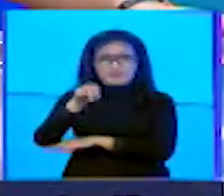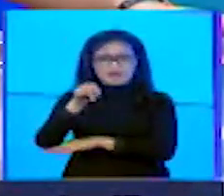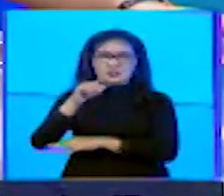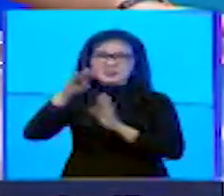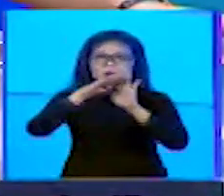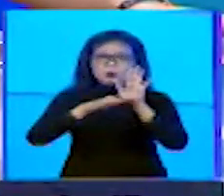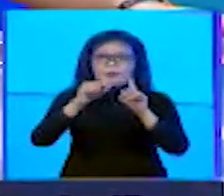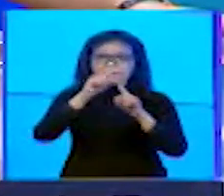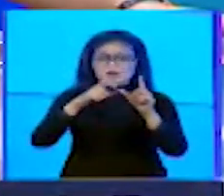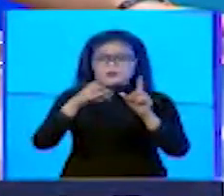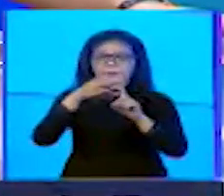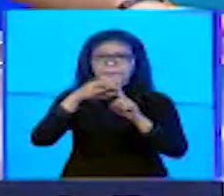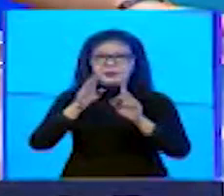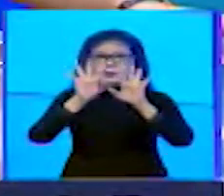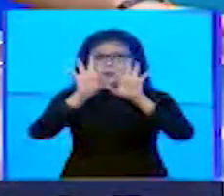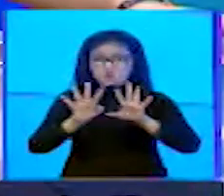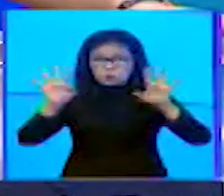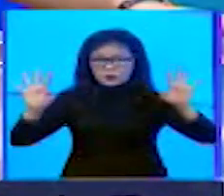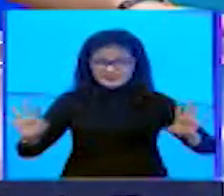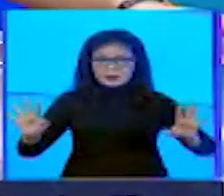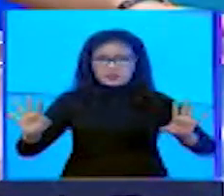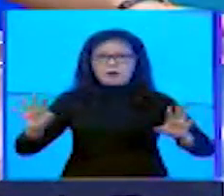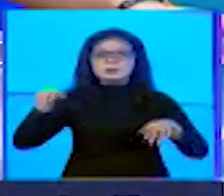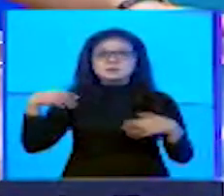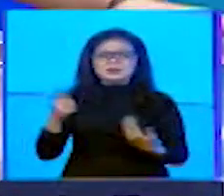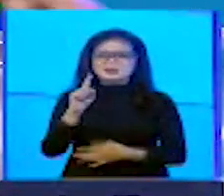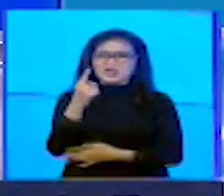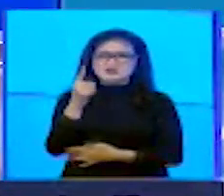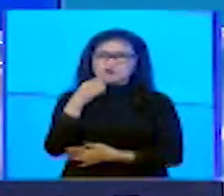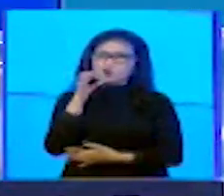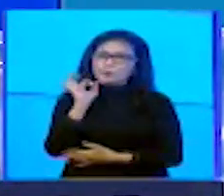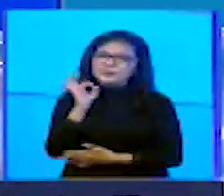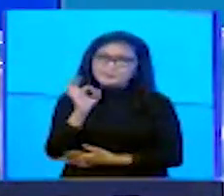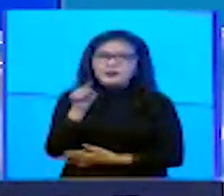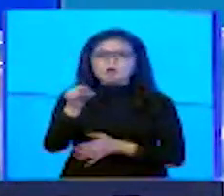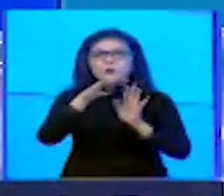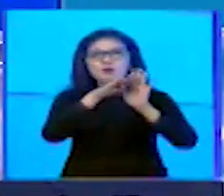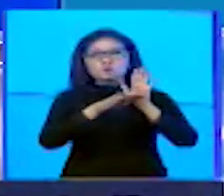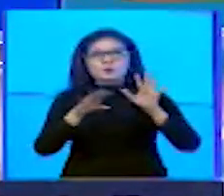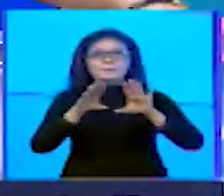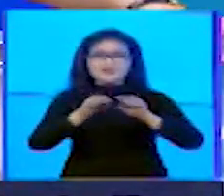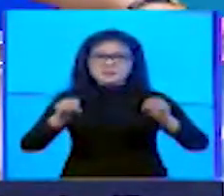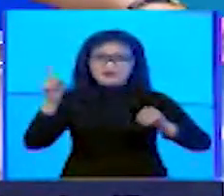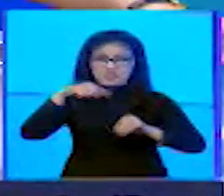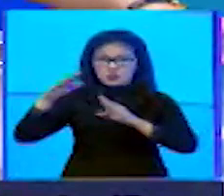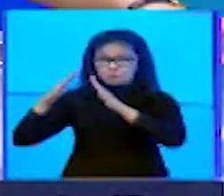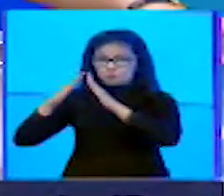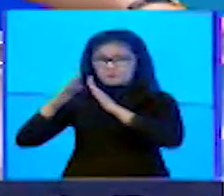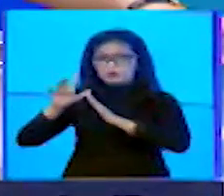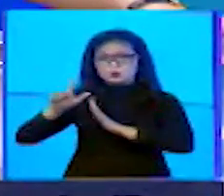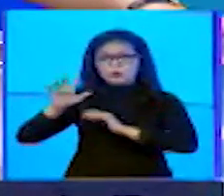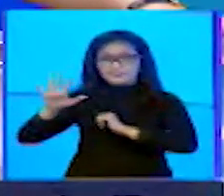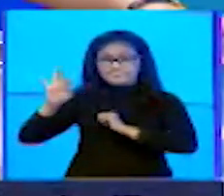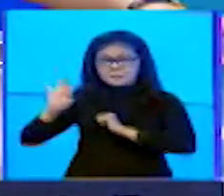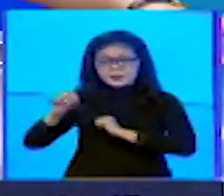Bandung Raya. Salah satunya, mengoptimalkan aturan bekerja dari rumah menjadi 75% dan bekerja dari kantor